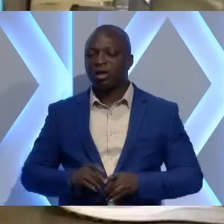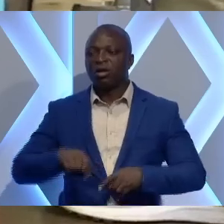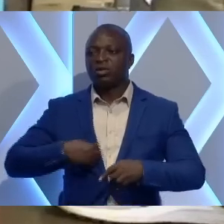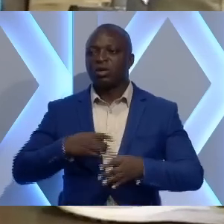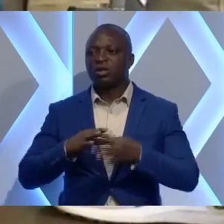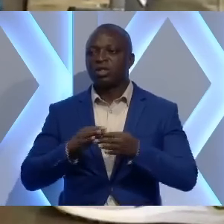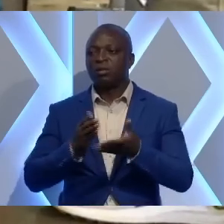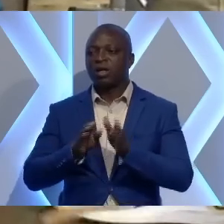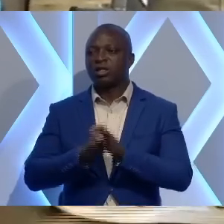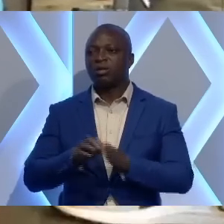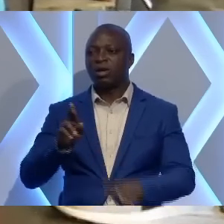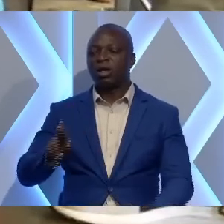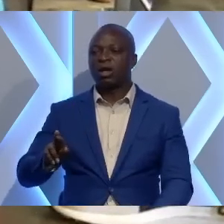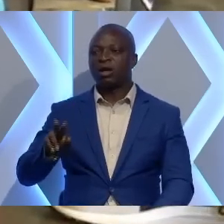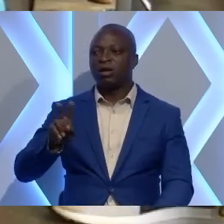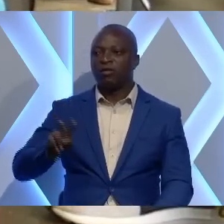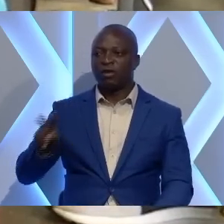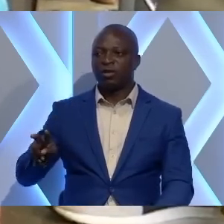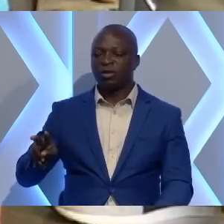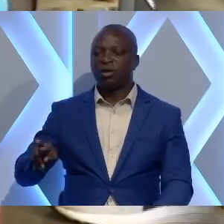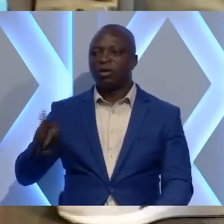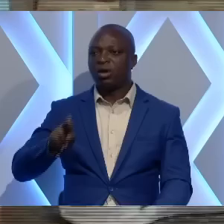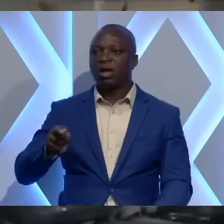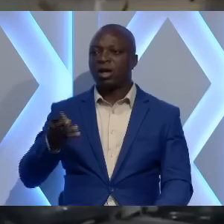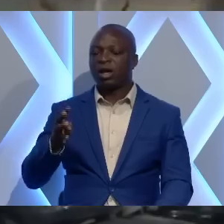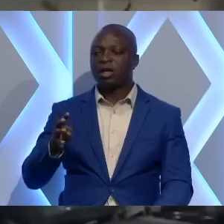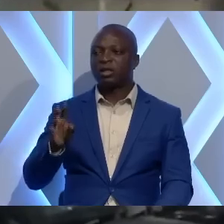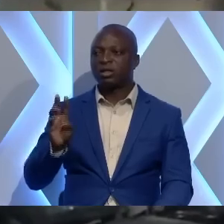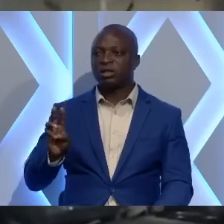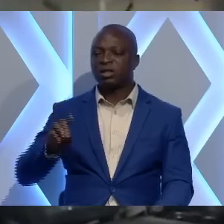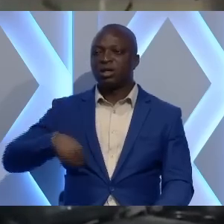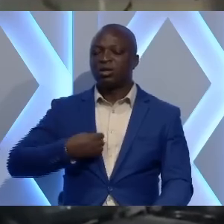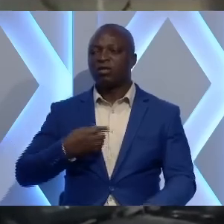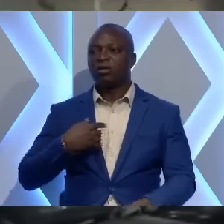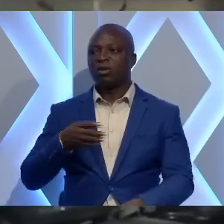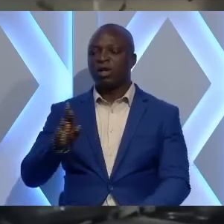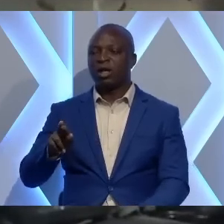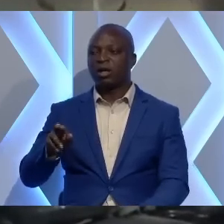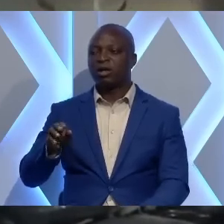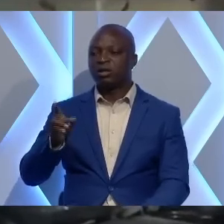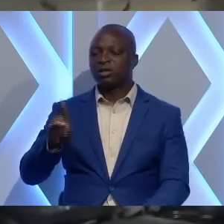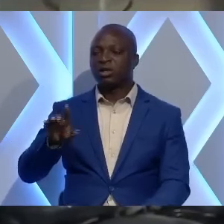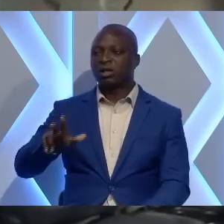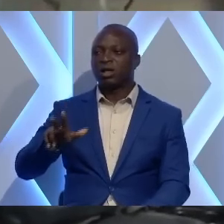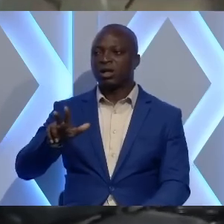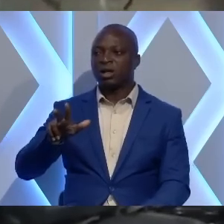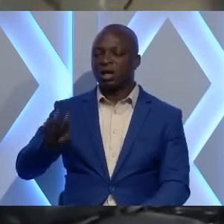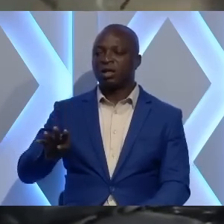par exemple le R22, le R406, nous avons le R134A,